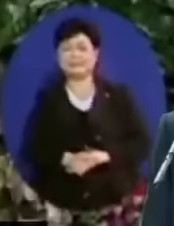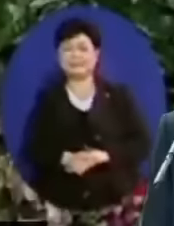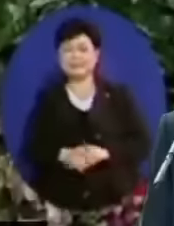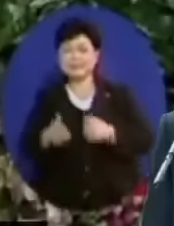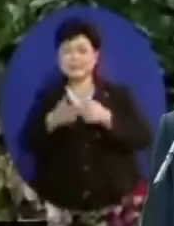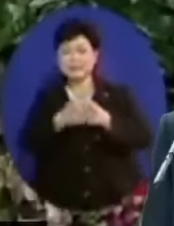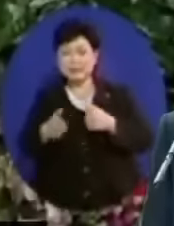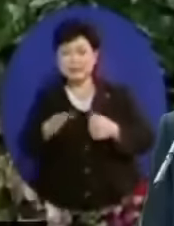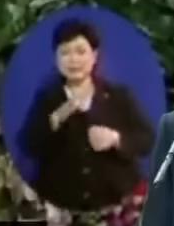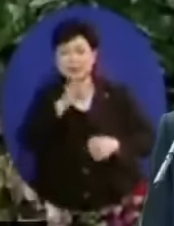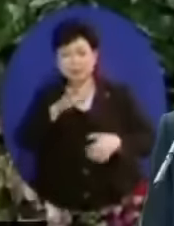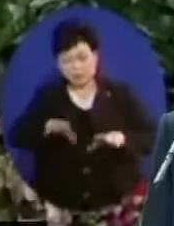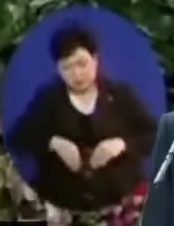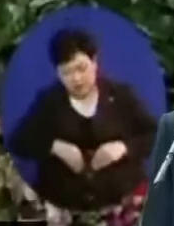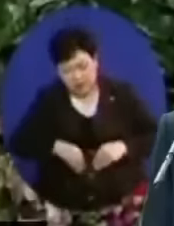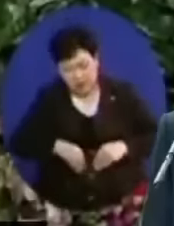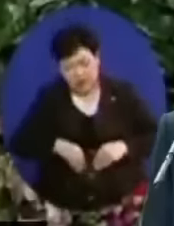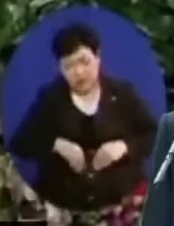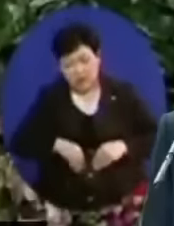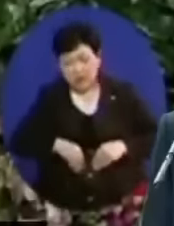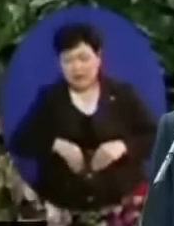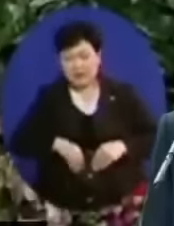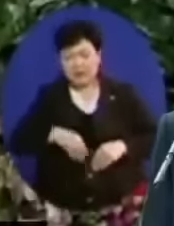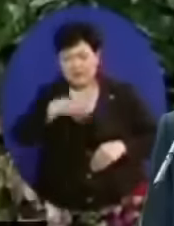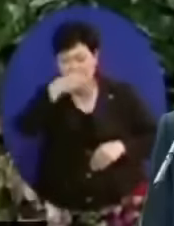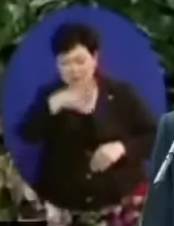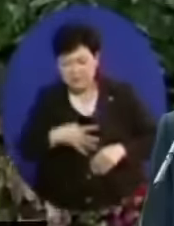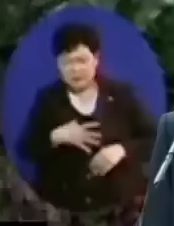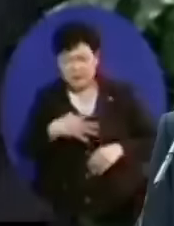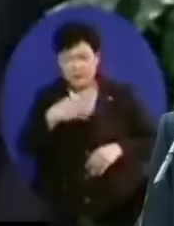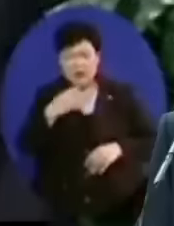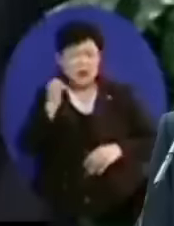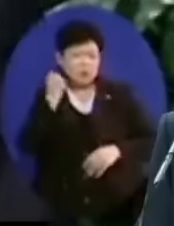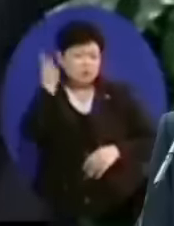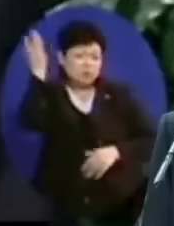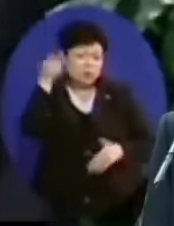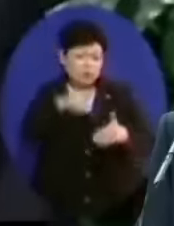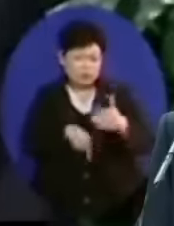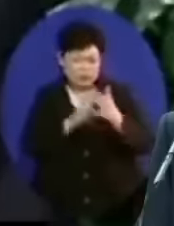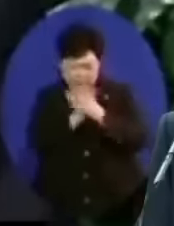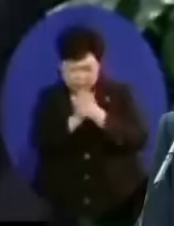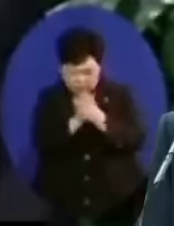그래서 정 괴로우니까 물고기 배속에서 기도를 했습니다. 고통이